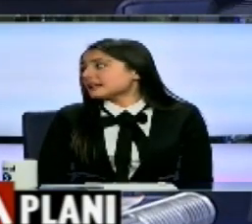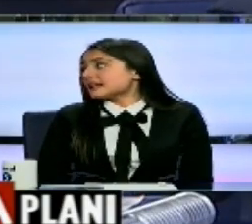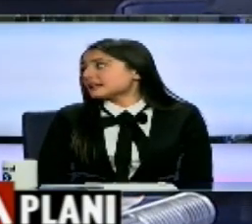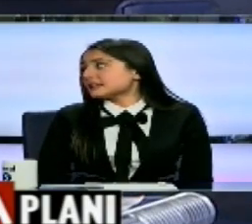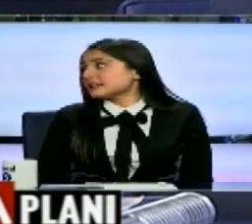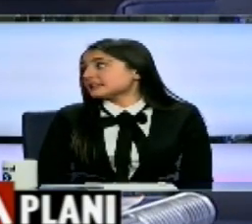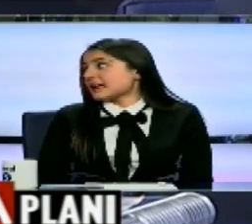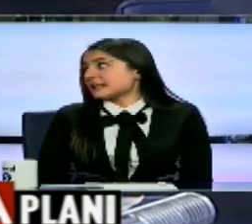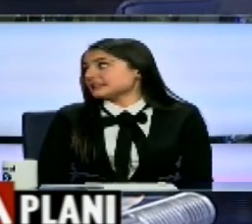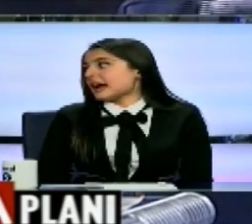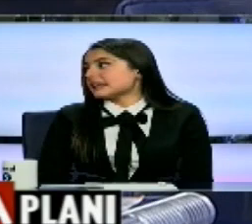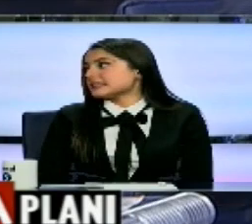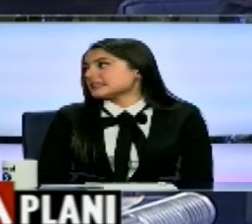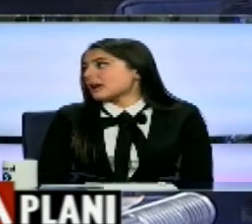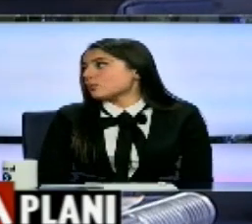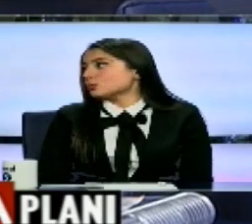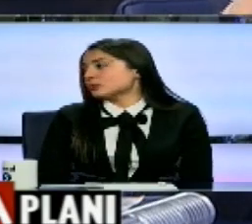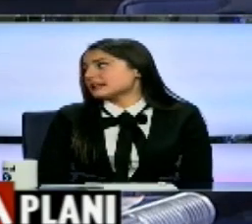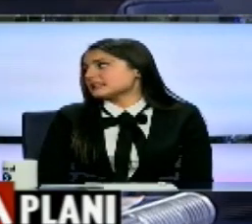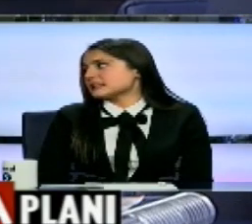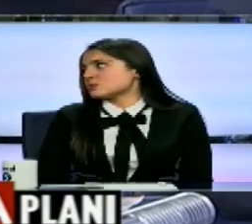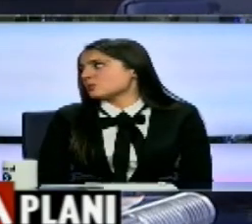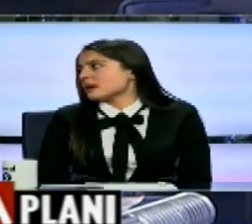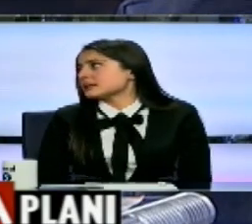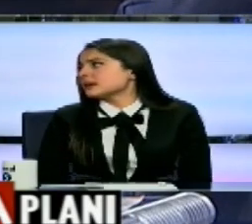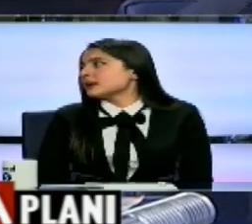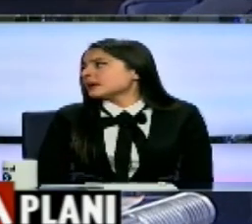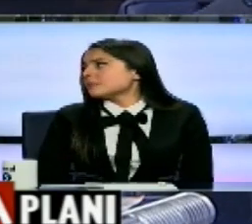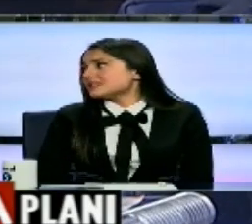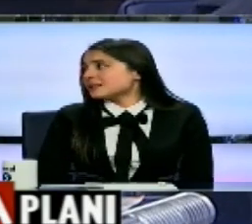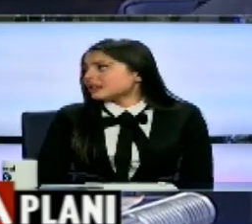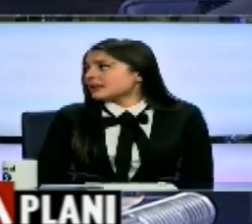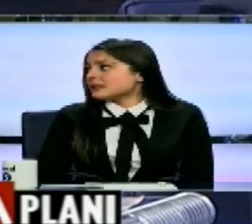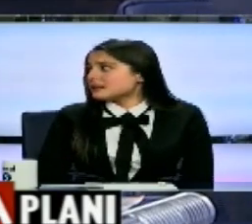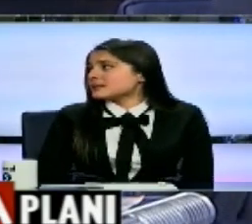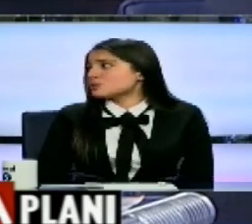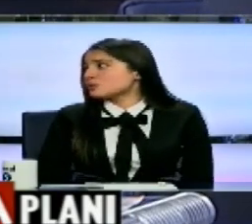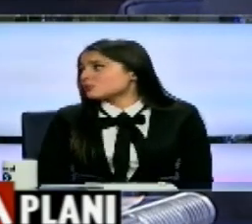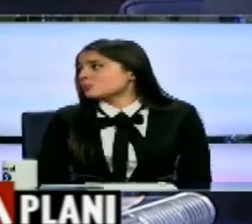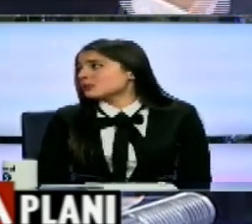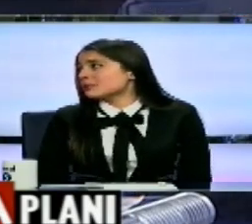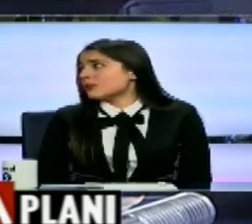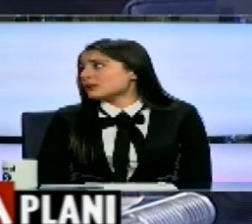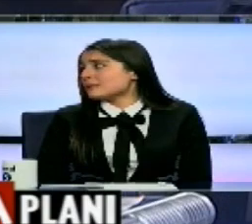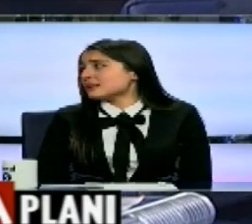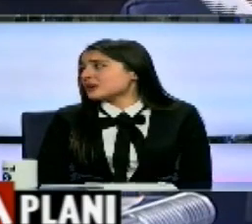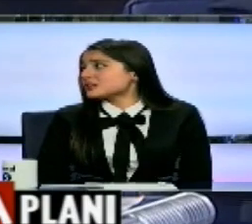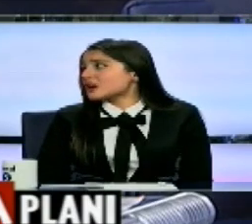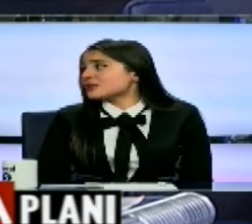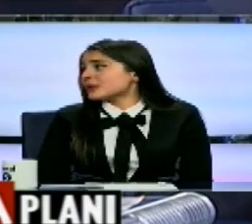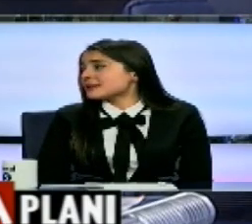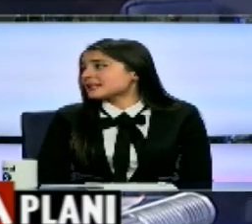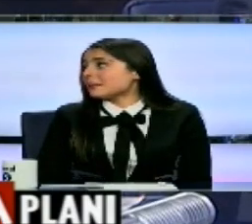engellilerde derneklerin kendi yerlerinin sahip olduğu dernek sayısı çok az. Biz elektriğimizi, suyumuzu, bu gibi önemli